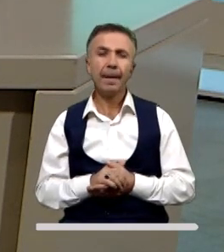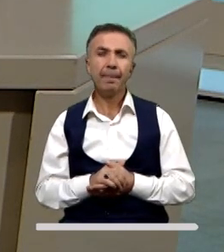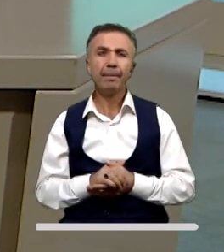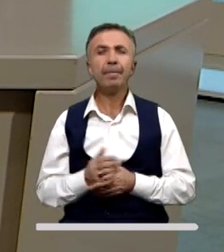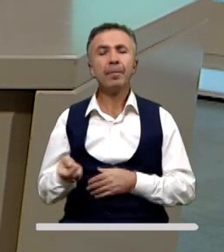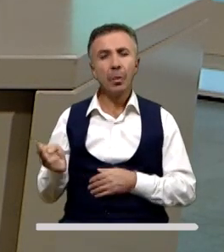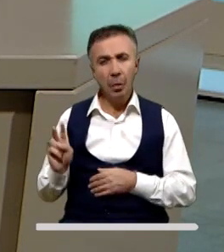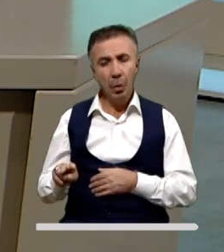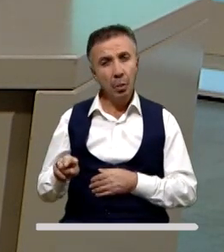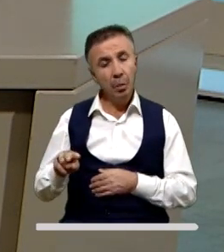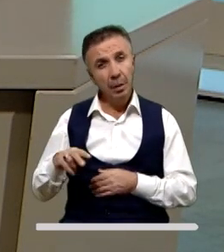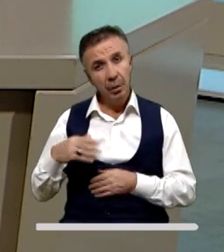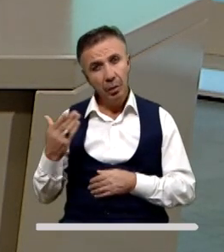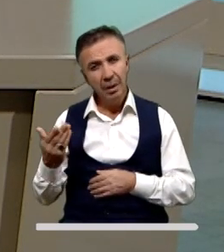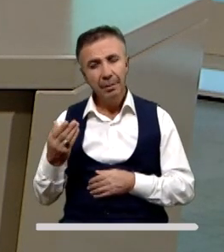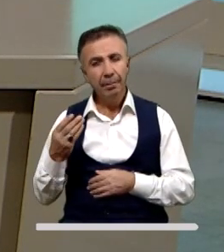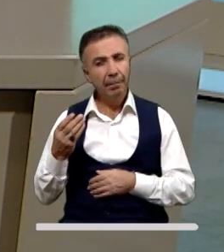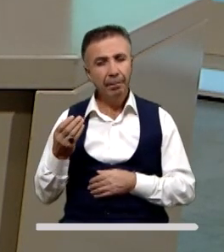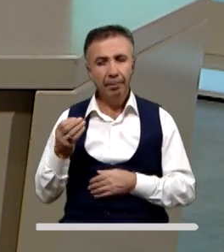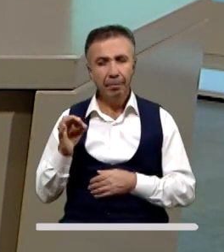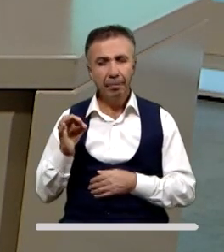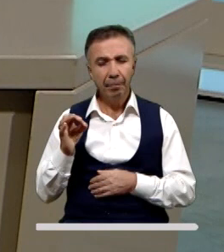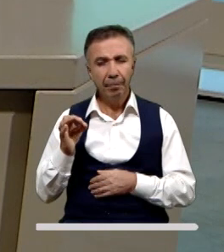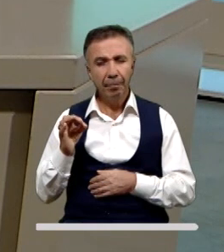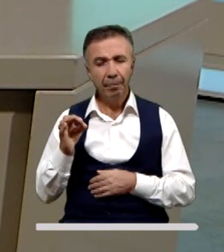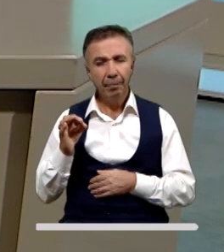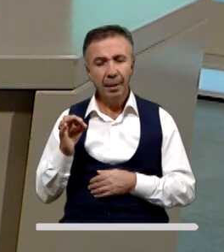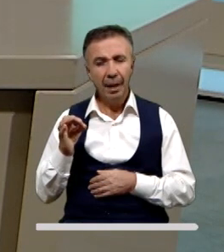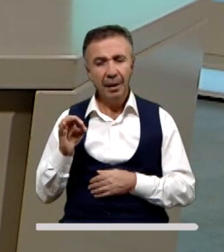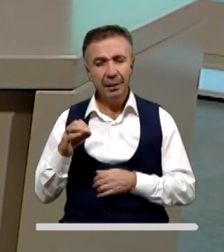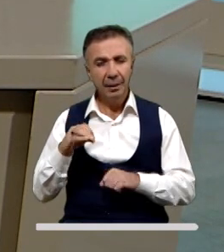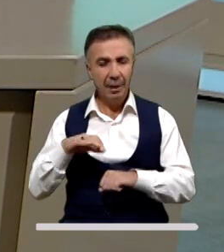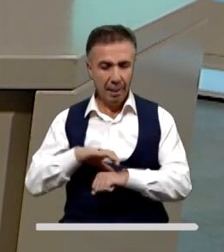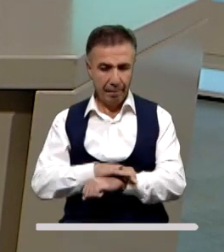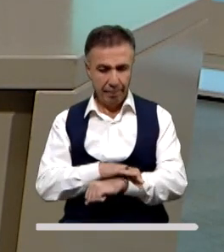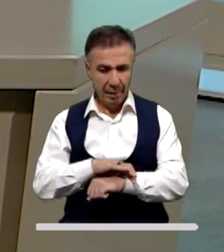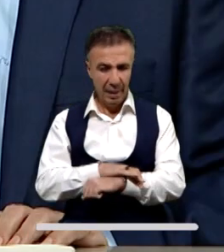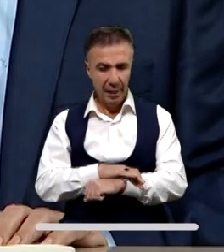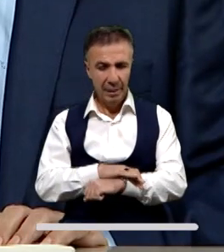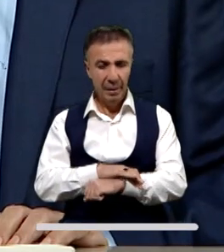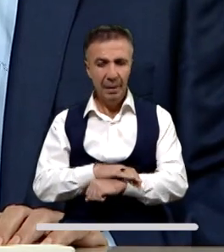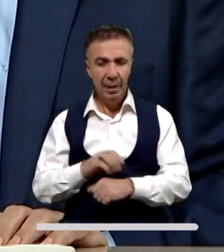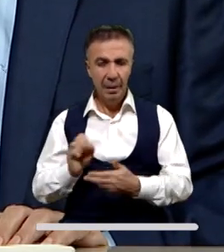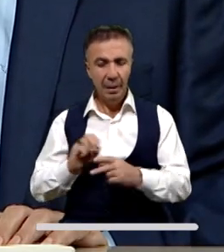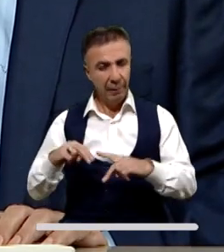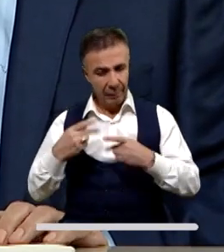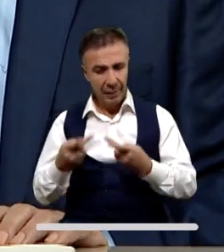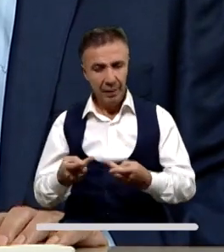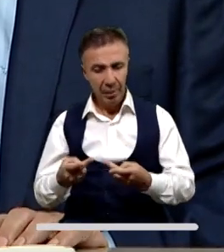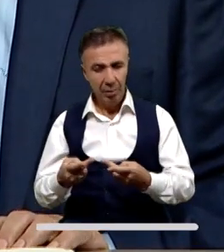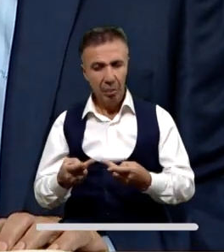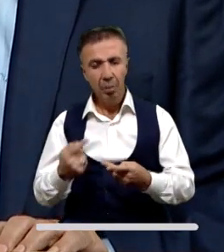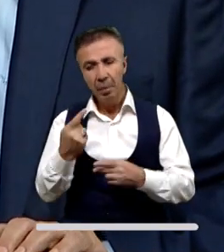vefat sonrası bir altın bilezik şey yapılıyor, hayır işlem vasiyet ediliyor. Evet. Yalnız bunun